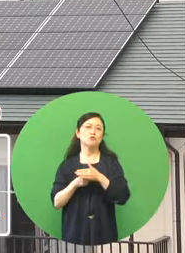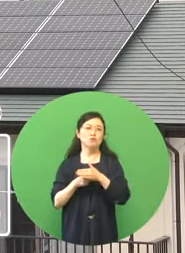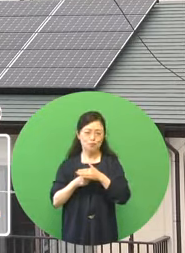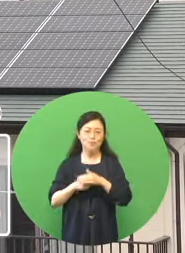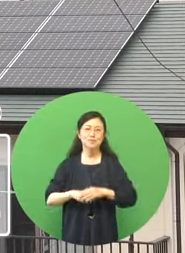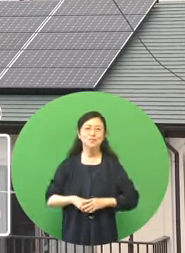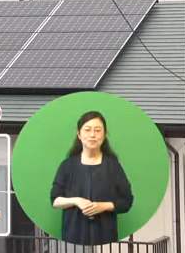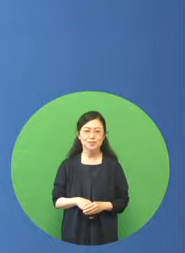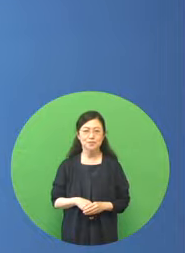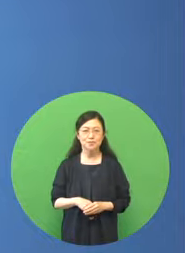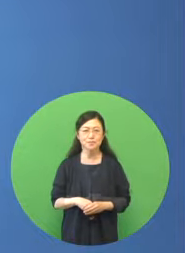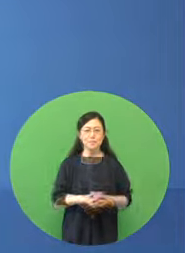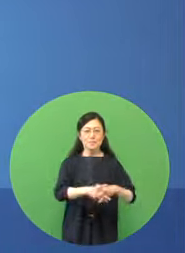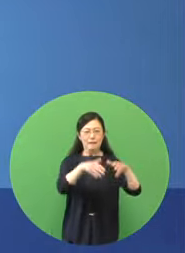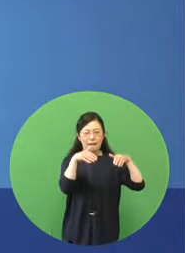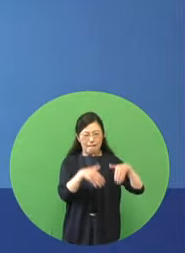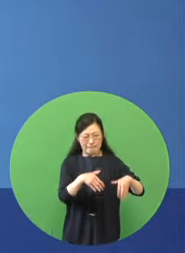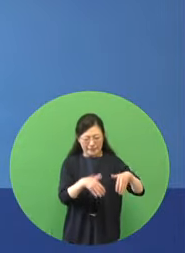現。